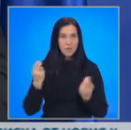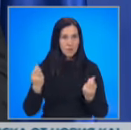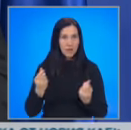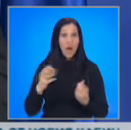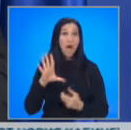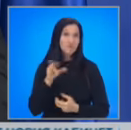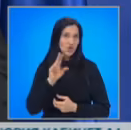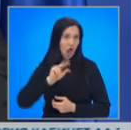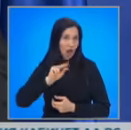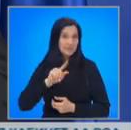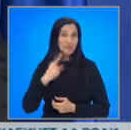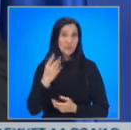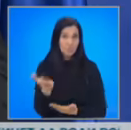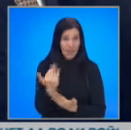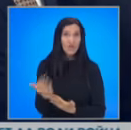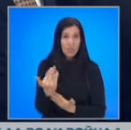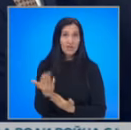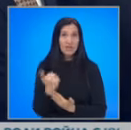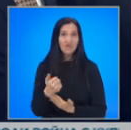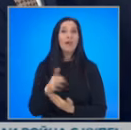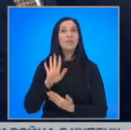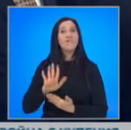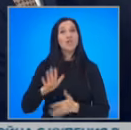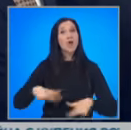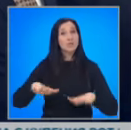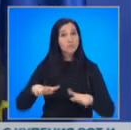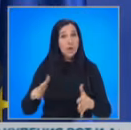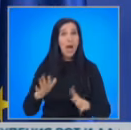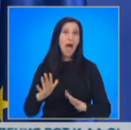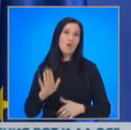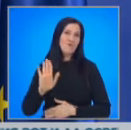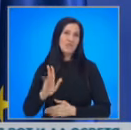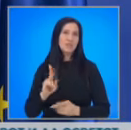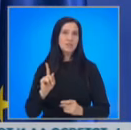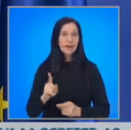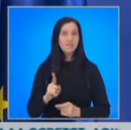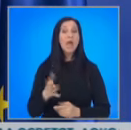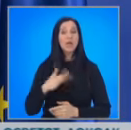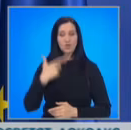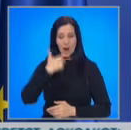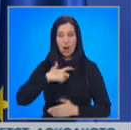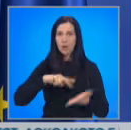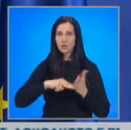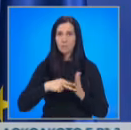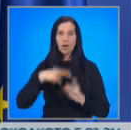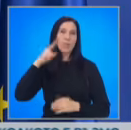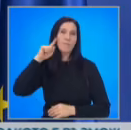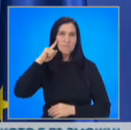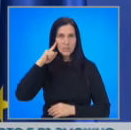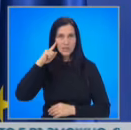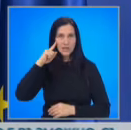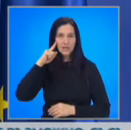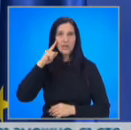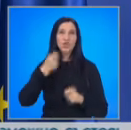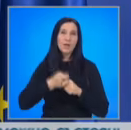А всички казаха, само давайте, давайте, давайте. На ваше разположение сме, ако ви трябваме. Иначе в личен план, мисля, че